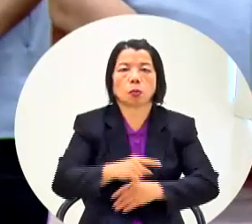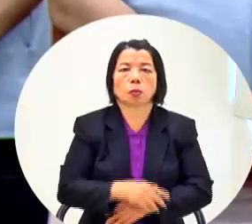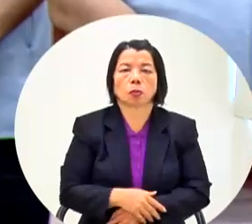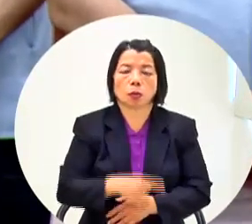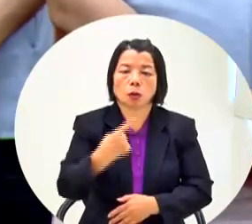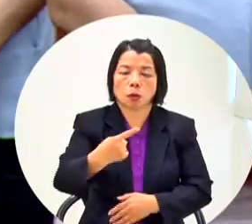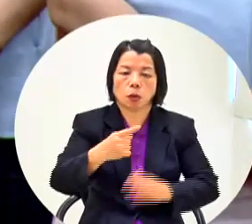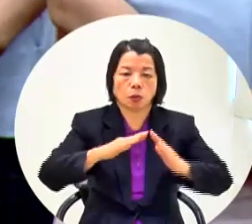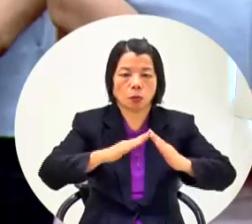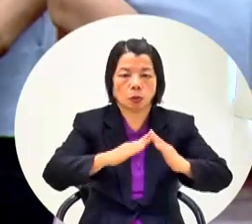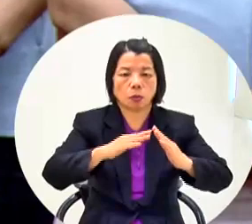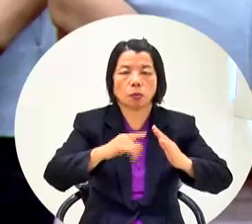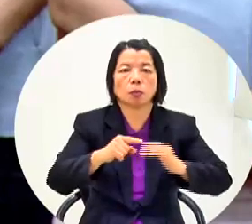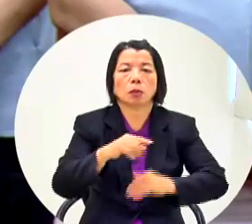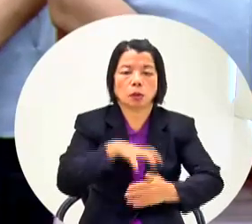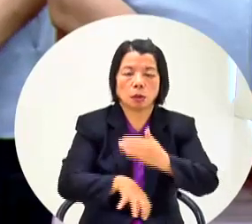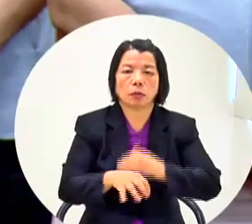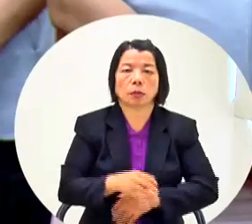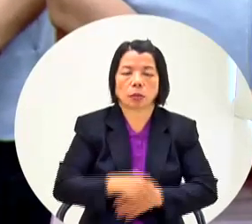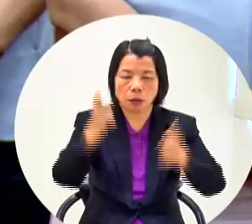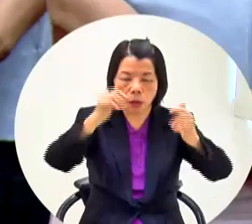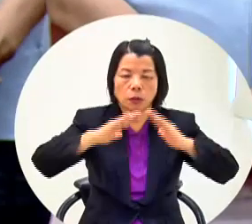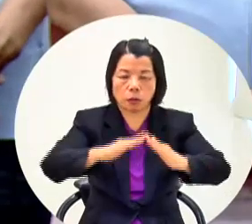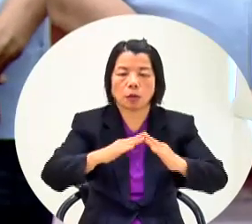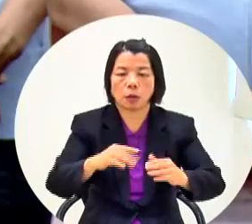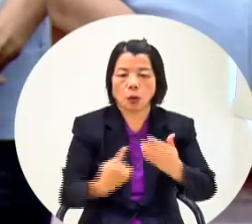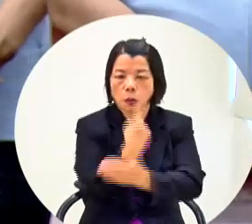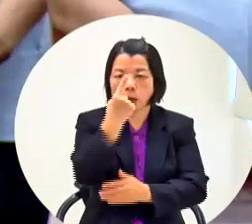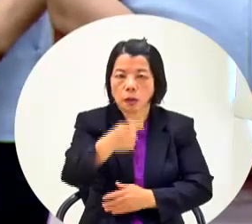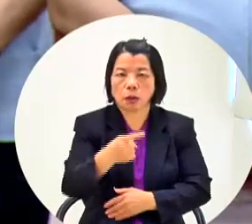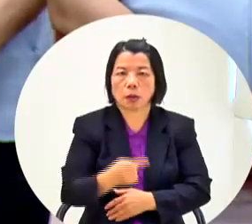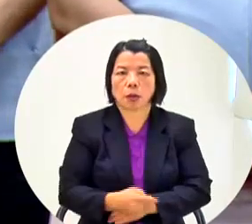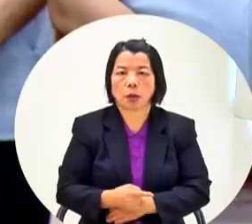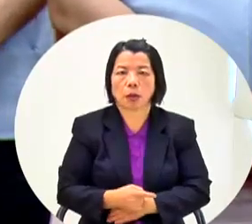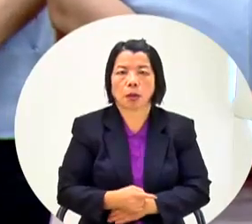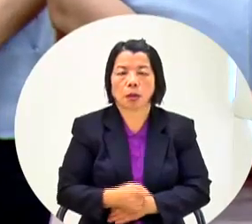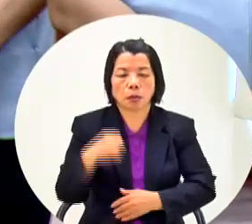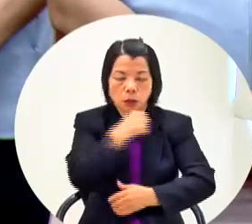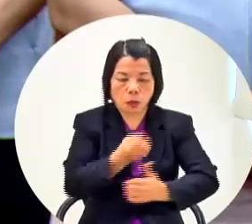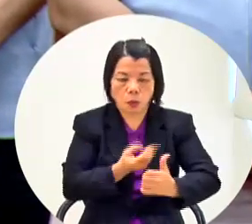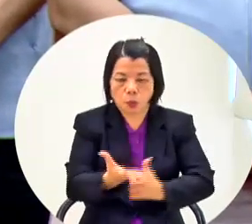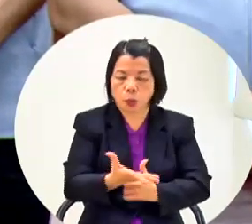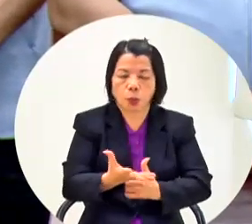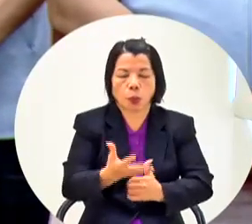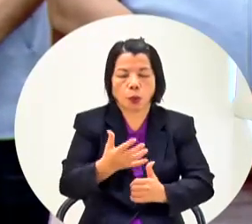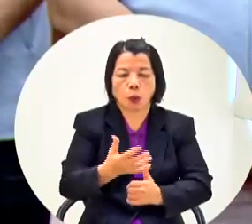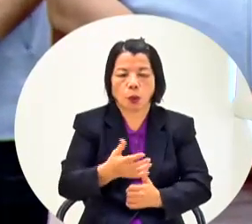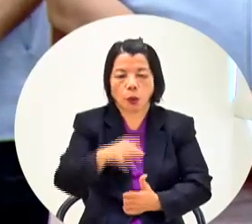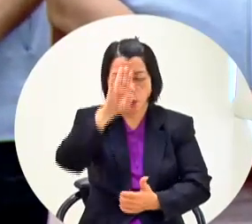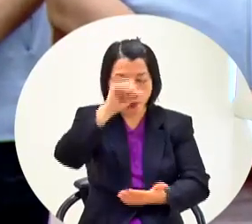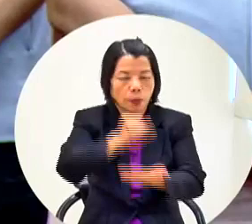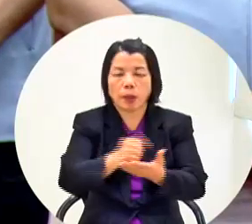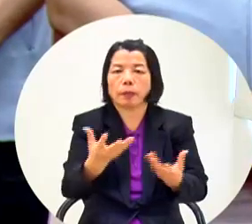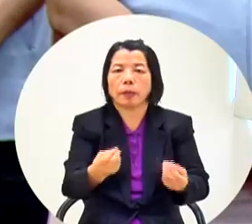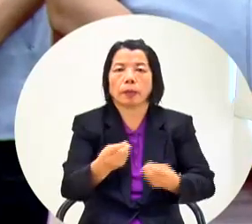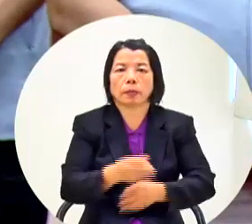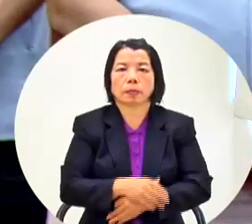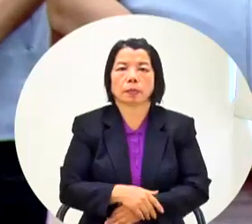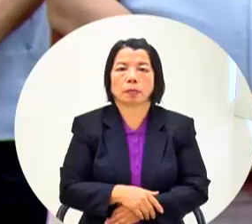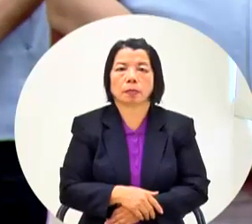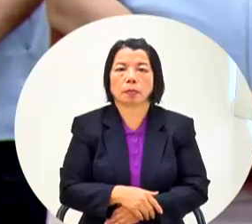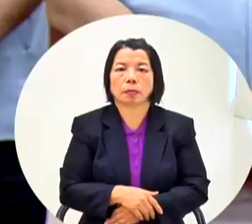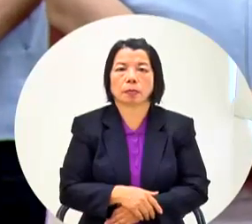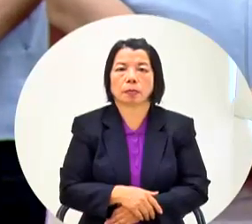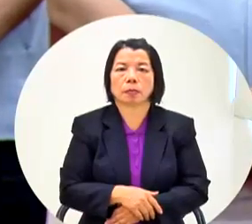全台湾六都里面，高雄是唯一一个没有本土案例的，那个新冠肺炎没有本土案